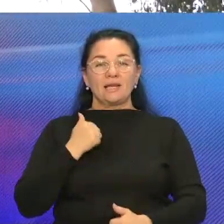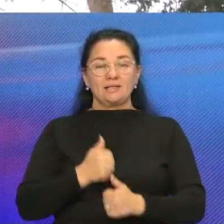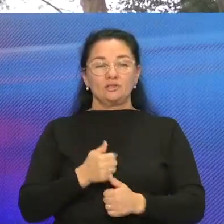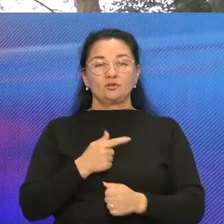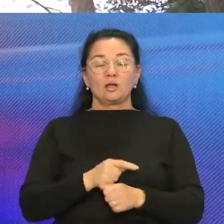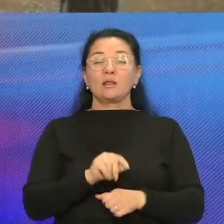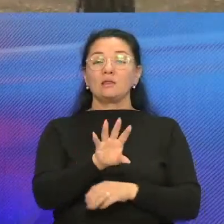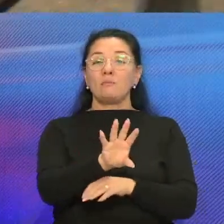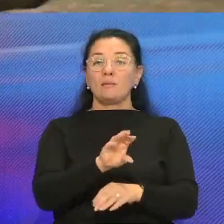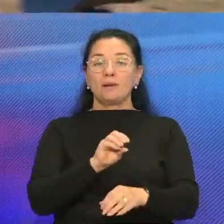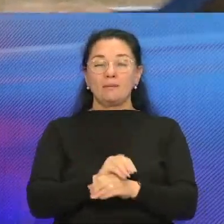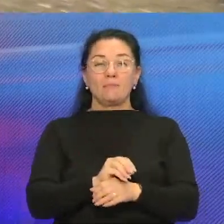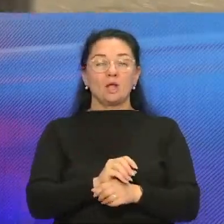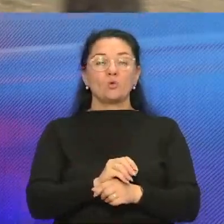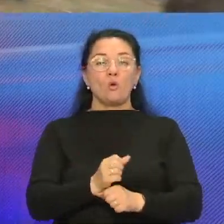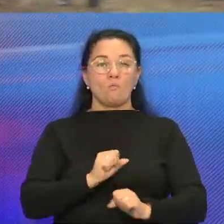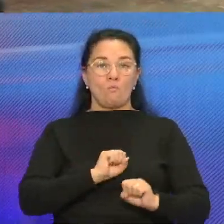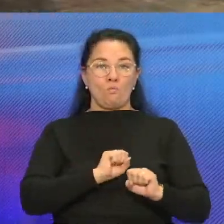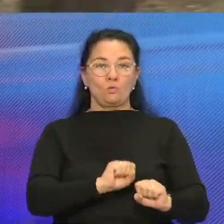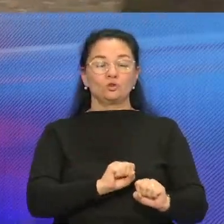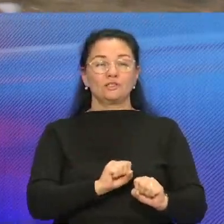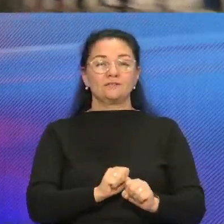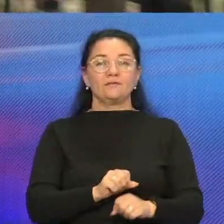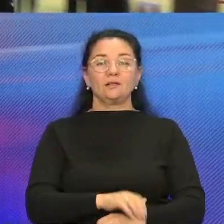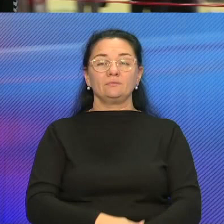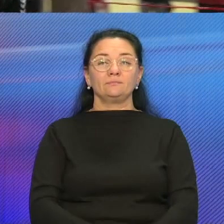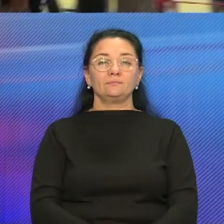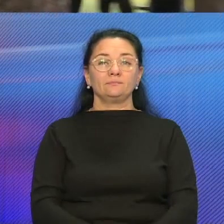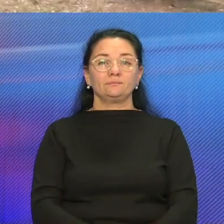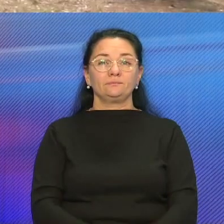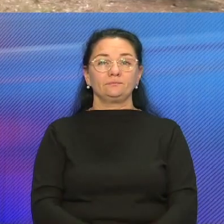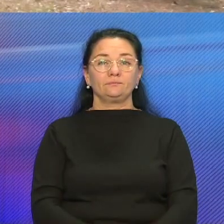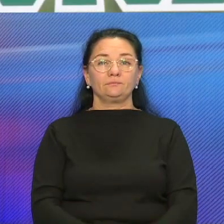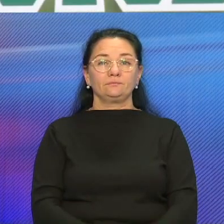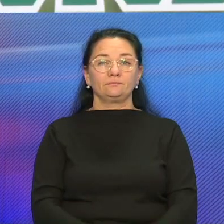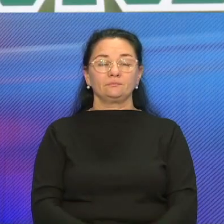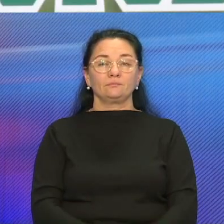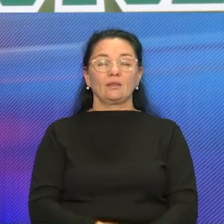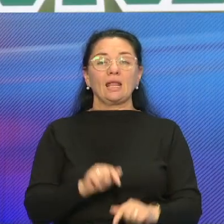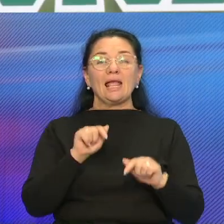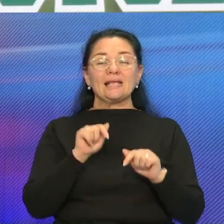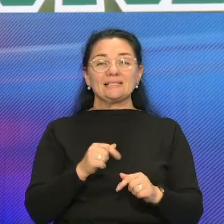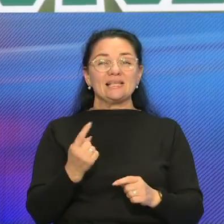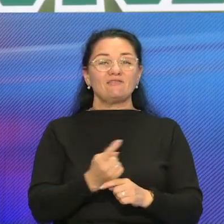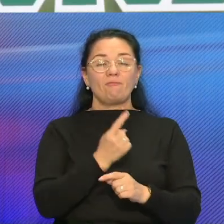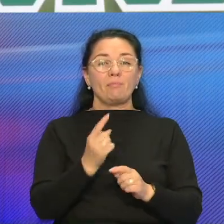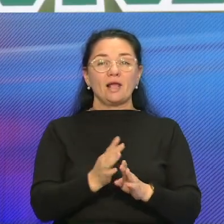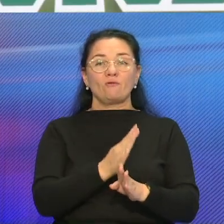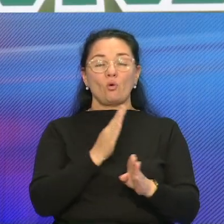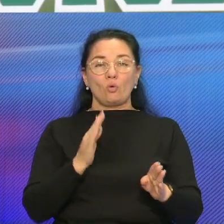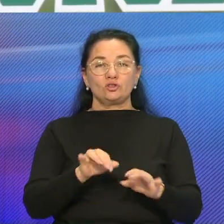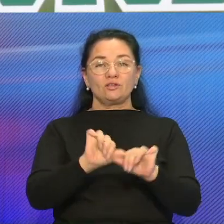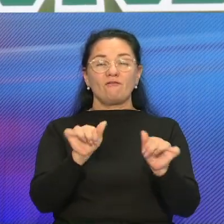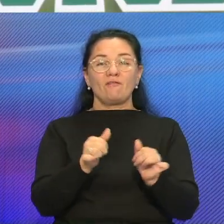мужнасті і героїзму у дзельніку Великої шині війны. «Здесь, в першу очередь, формируються